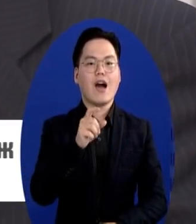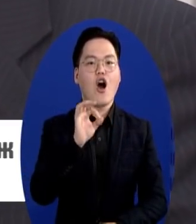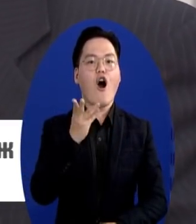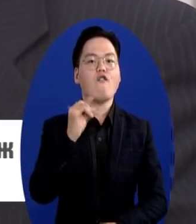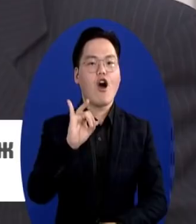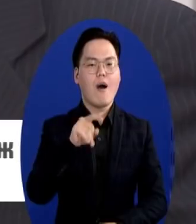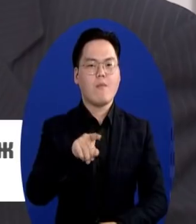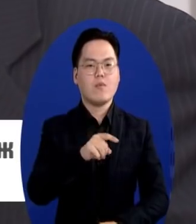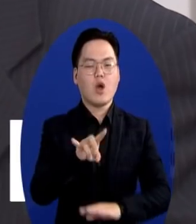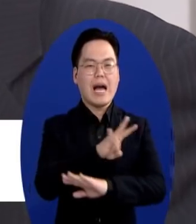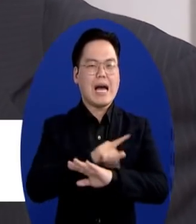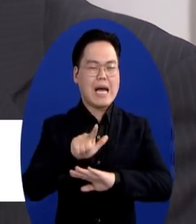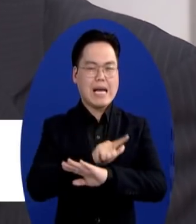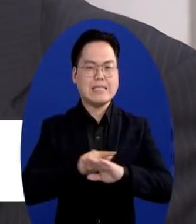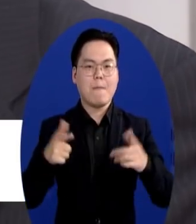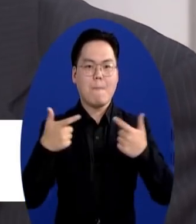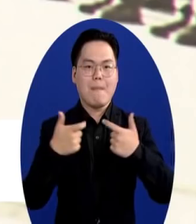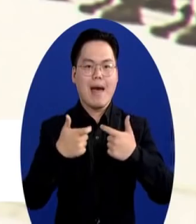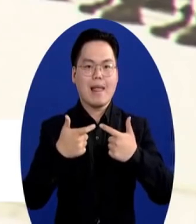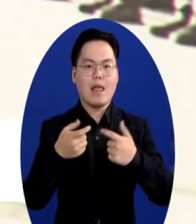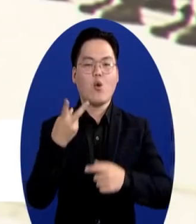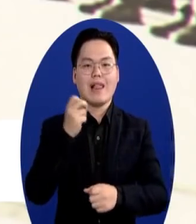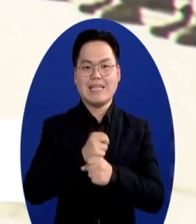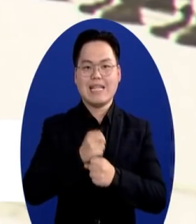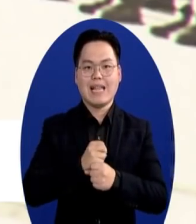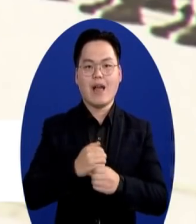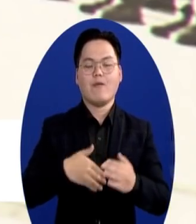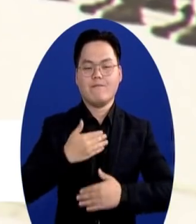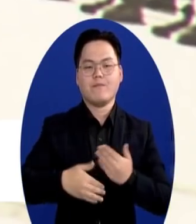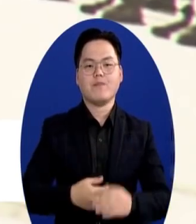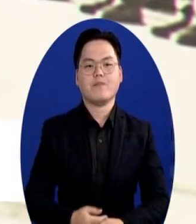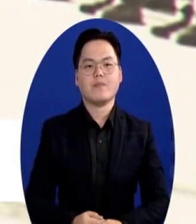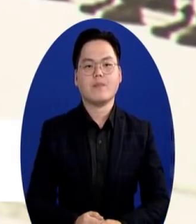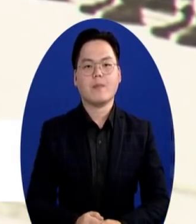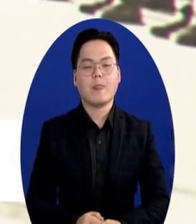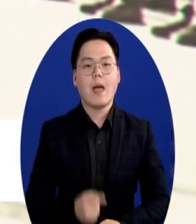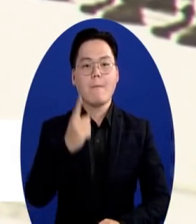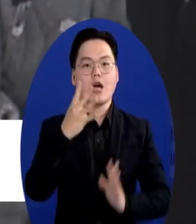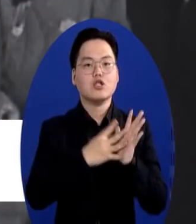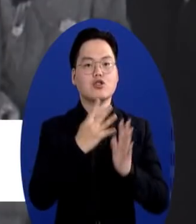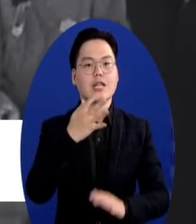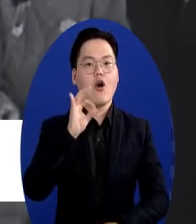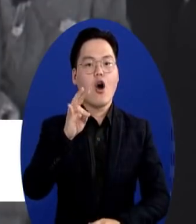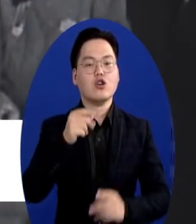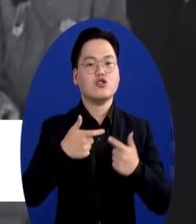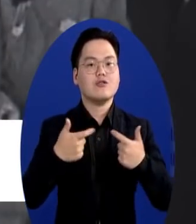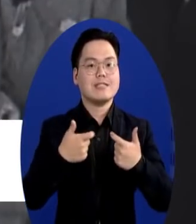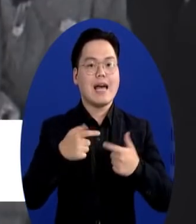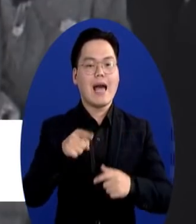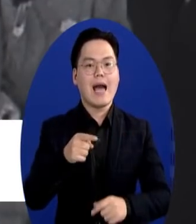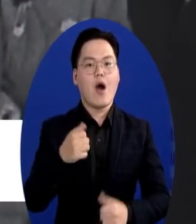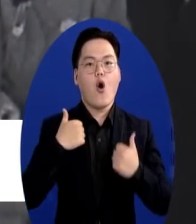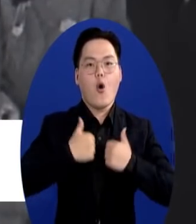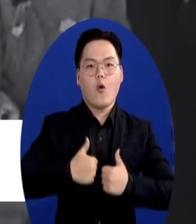нутагт байлдааны үйл ажиллагааг явуулсан юм аа. Үзэгсэлэнд 1945 оны чөлөөлөх дайнд гарамгай оролцсон баатруудын